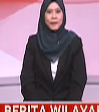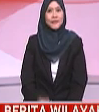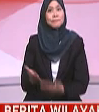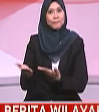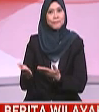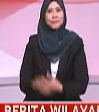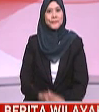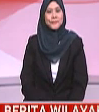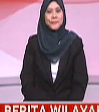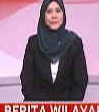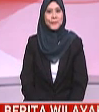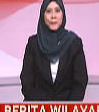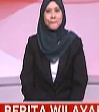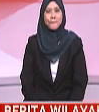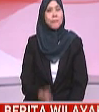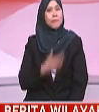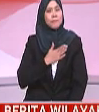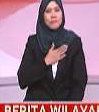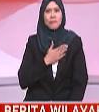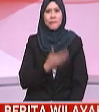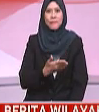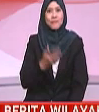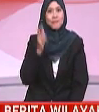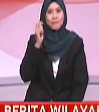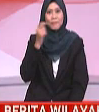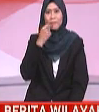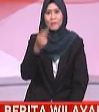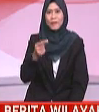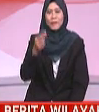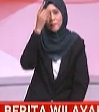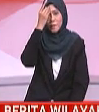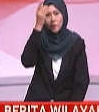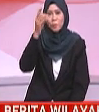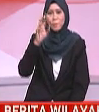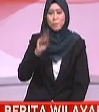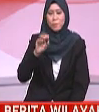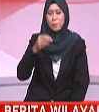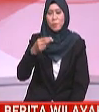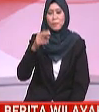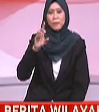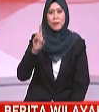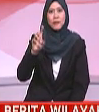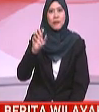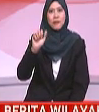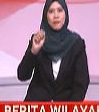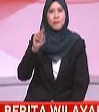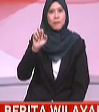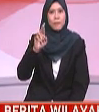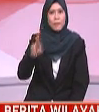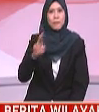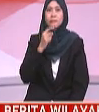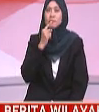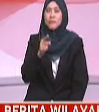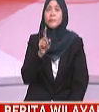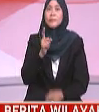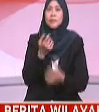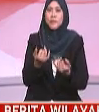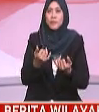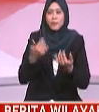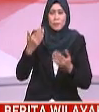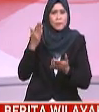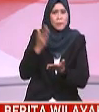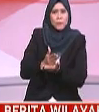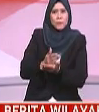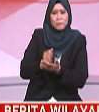Silakan. Ya Miza, komitmen yang dinyatakan Datuk Muhammad Amar itu juga secara tidak langsung berupaya menangkis berita palsu